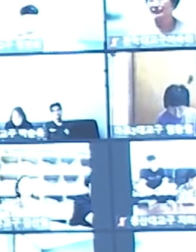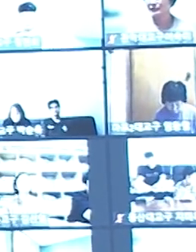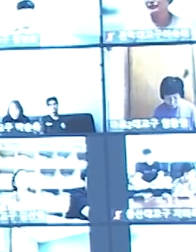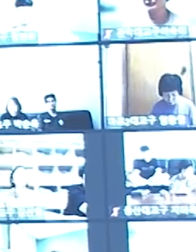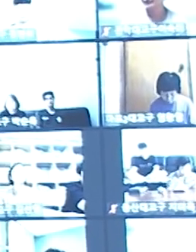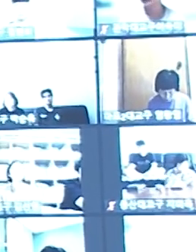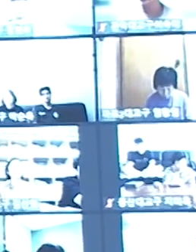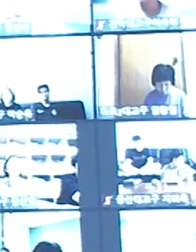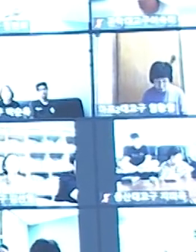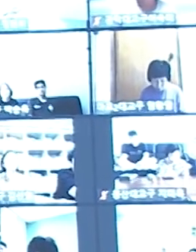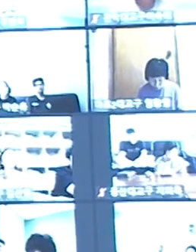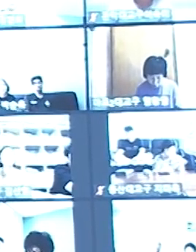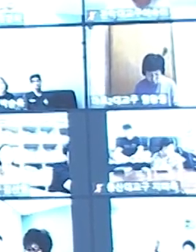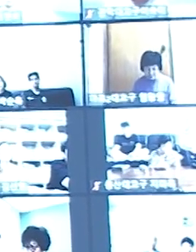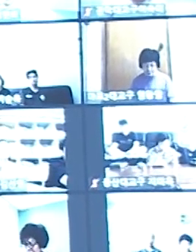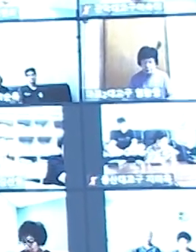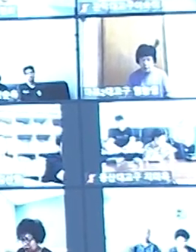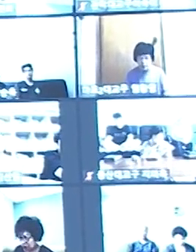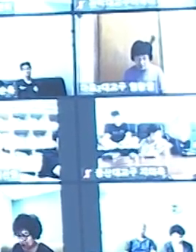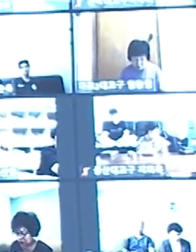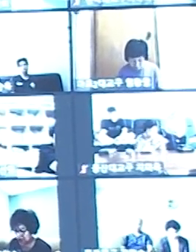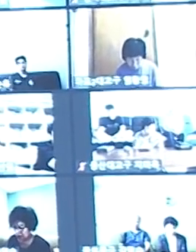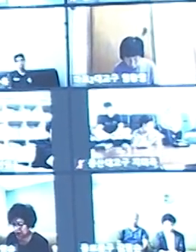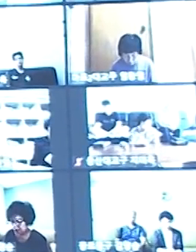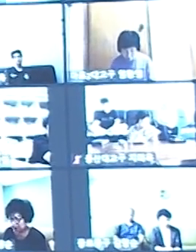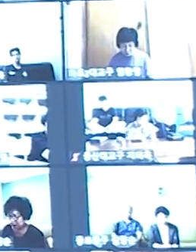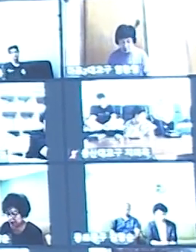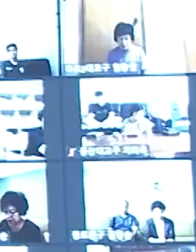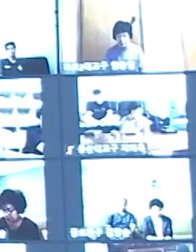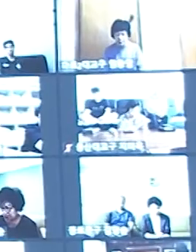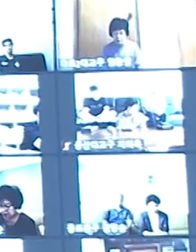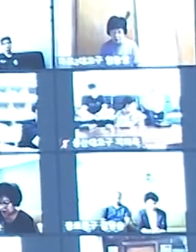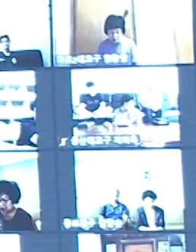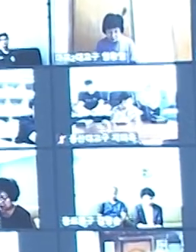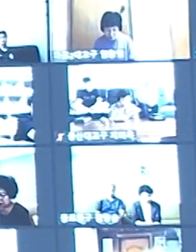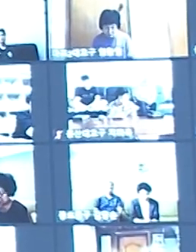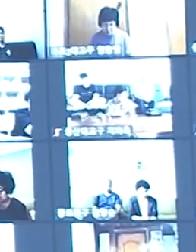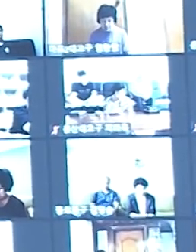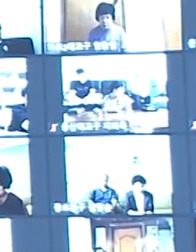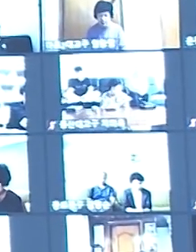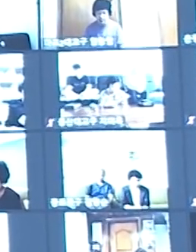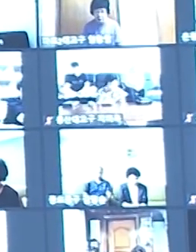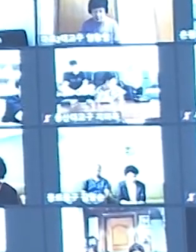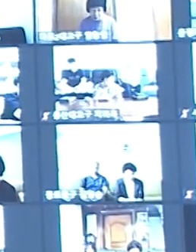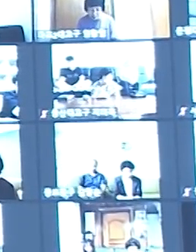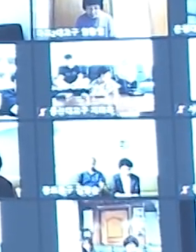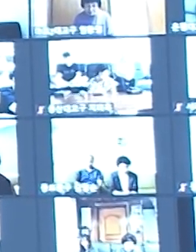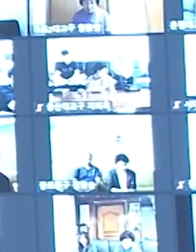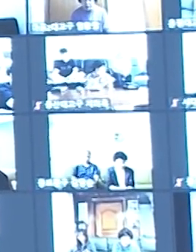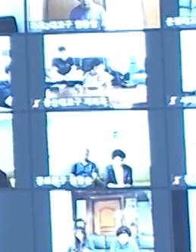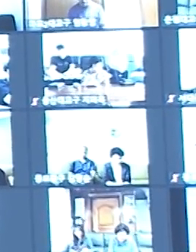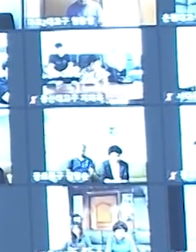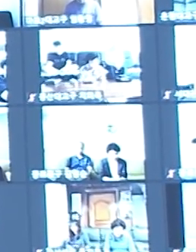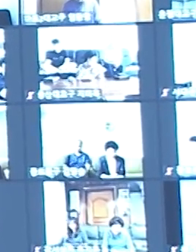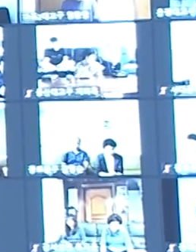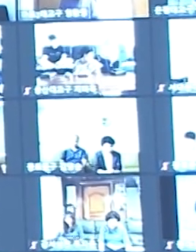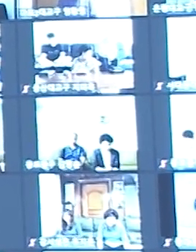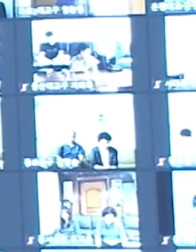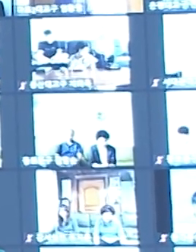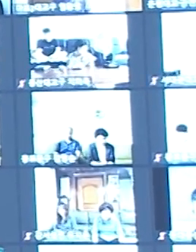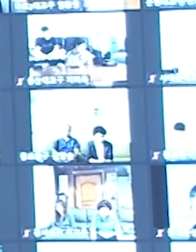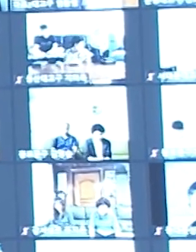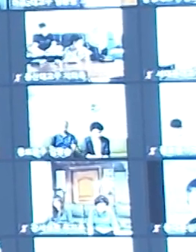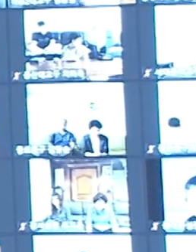촉발 시카고 껴요 좋아 주관하여 주옵소서 전세 아깨비 들은 모든 교회와 성도들에게 앞 예언 좋고 쓴 설계로 추 맑게 하여